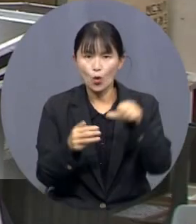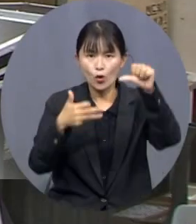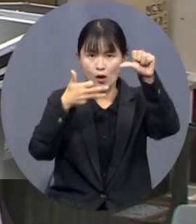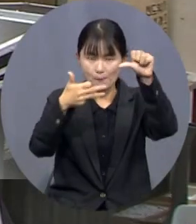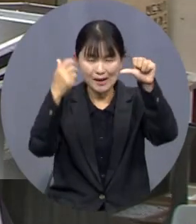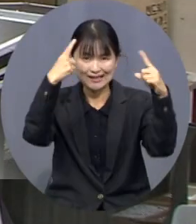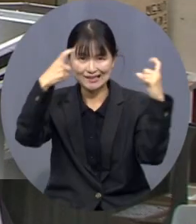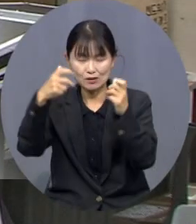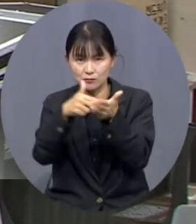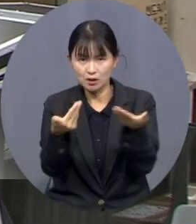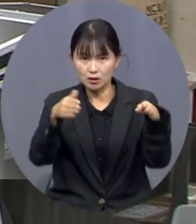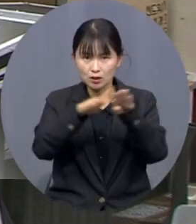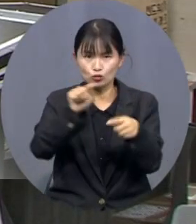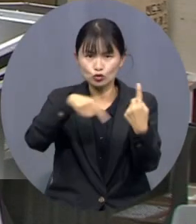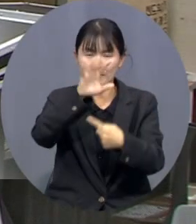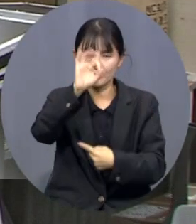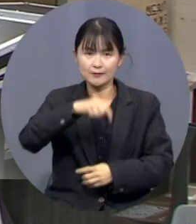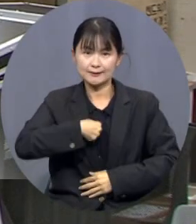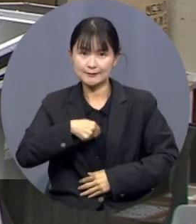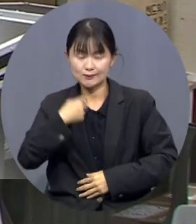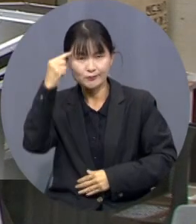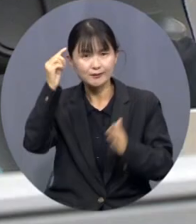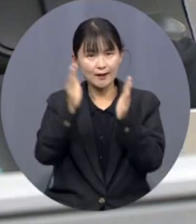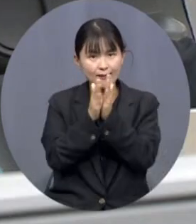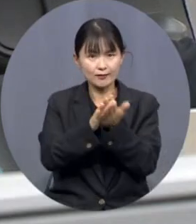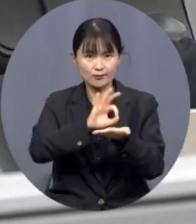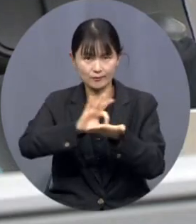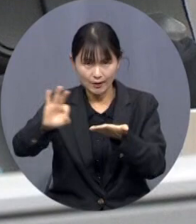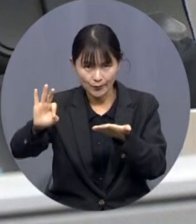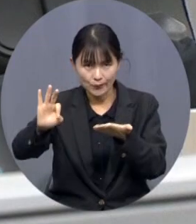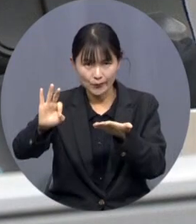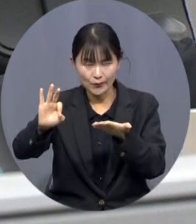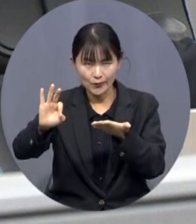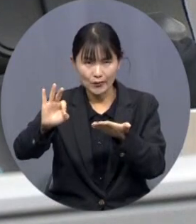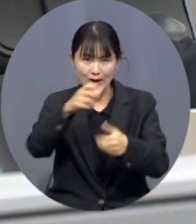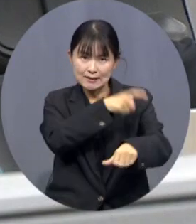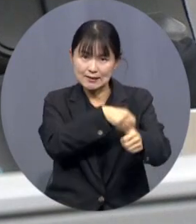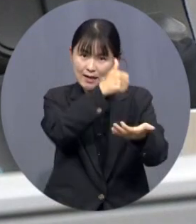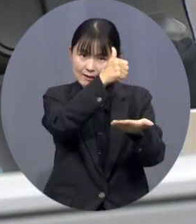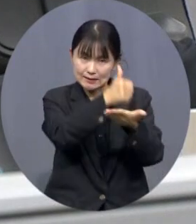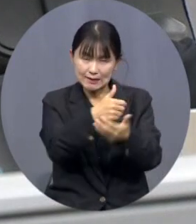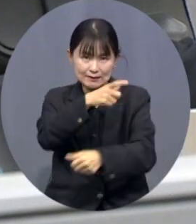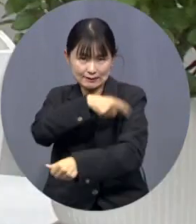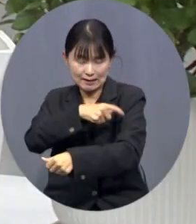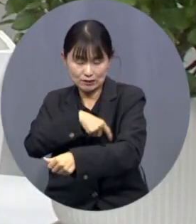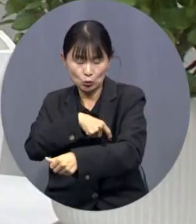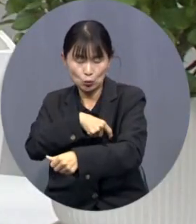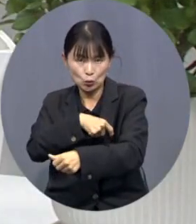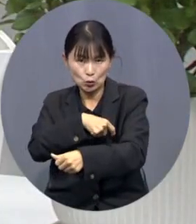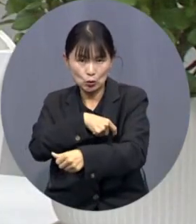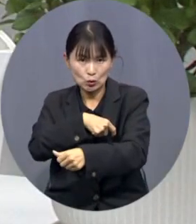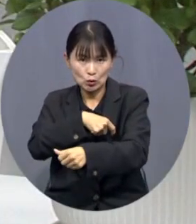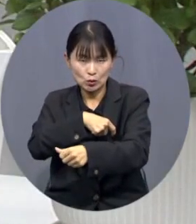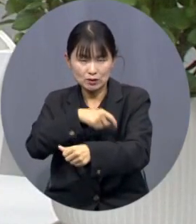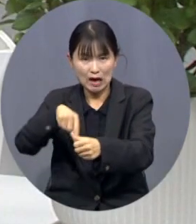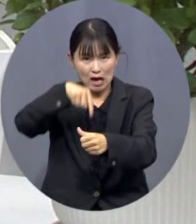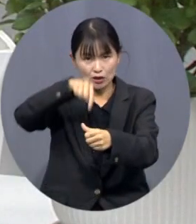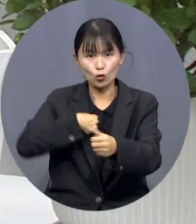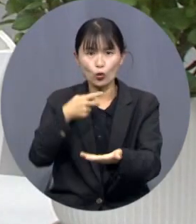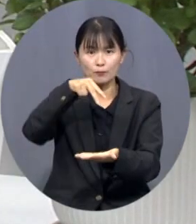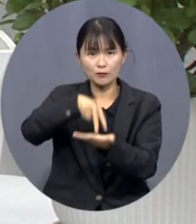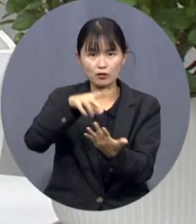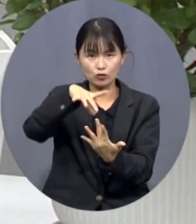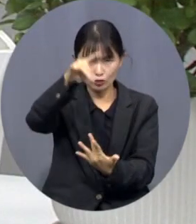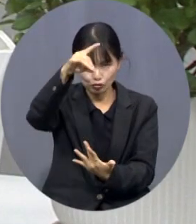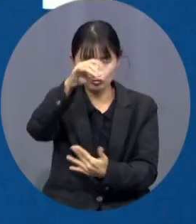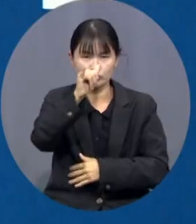기념재단은 운영비를 자체 기금으로 충당하고 있고 이사장과 이사도 재단 이사회에서 독립적으로